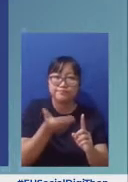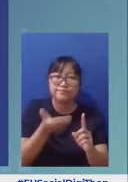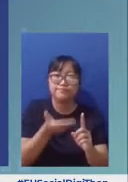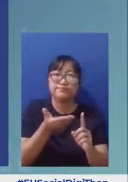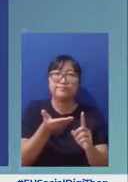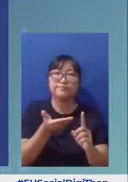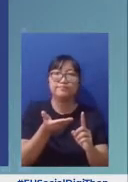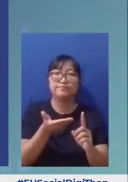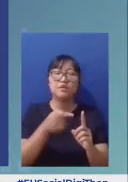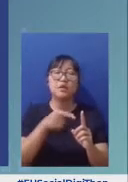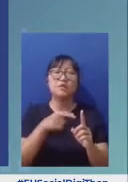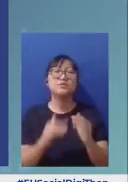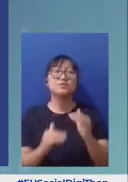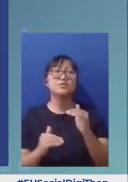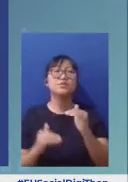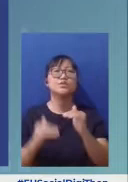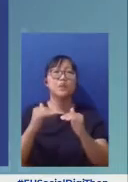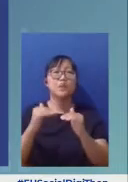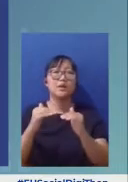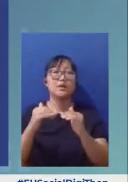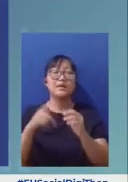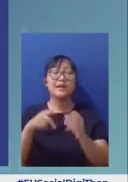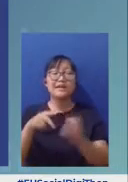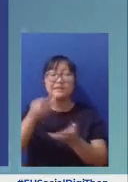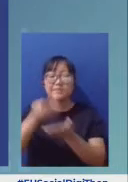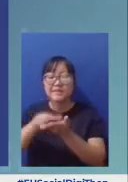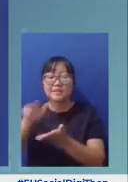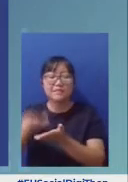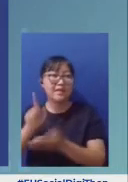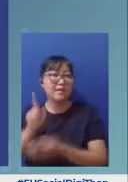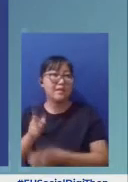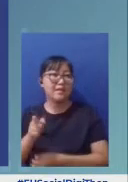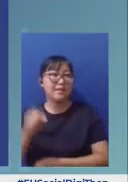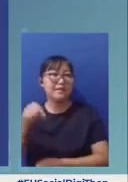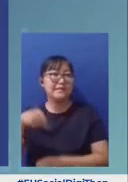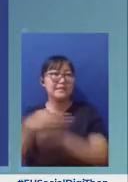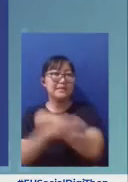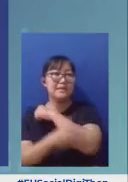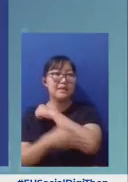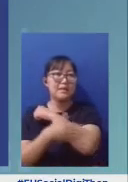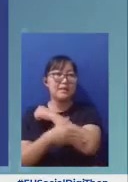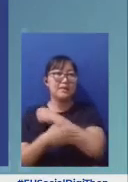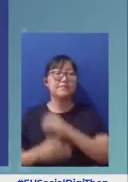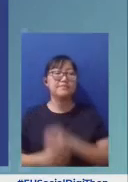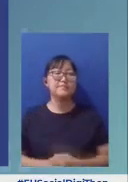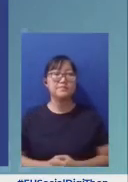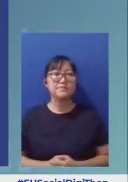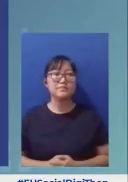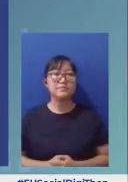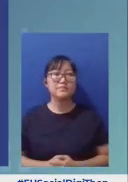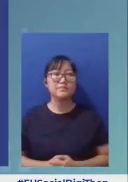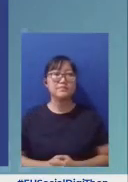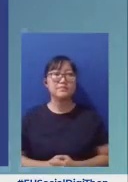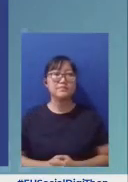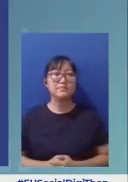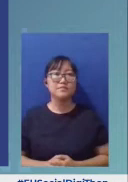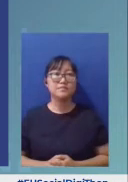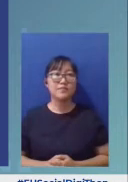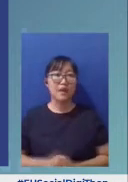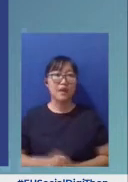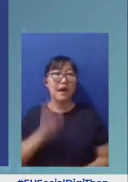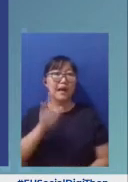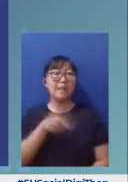sesuai dengan kebijakan-kebijakan yang ada di negara ini. Satu hal lagi yang pesan saya yang sangat